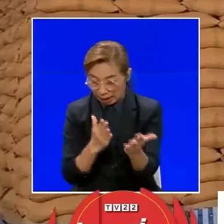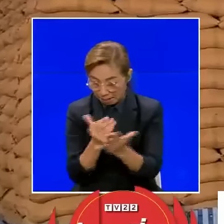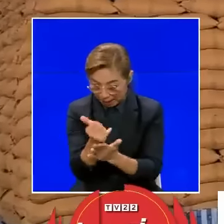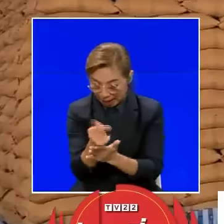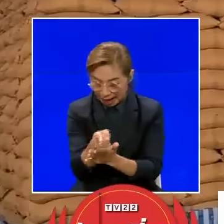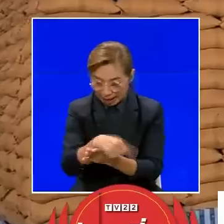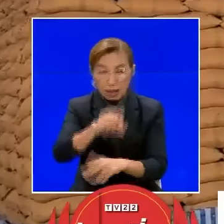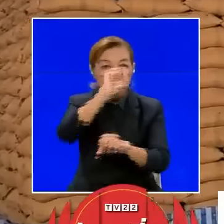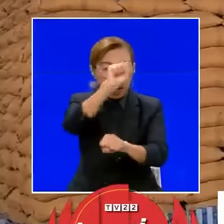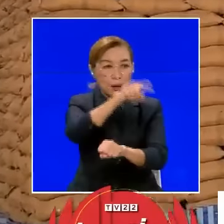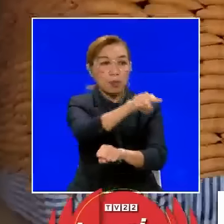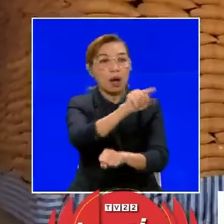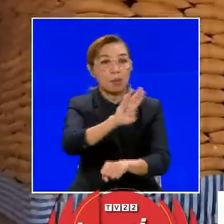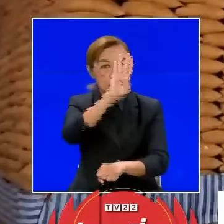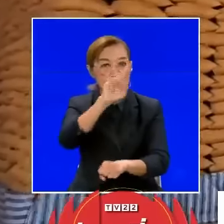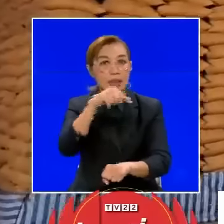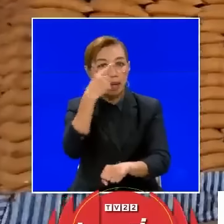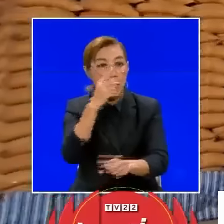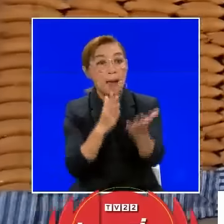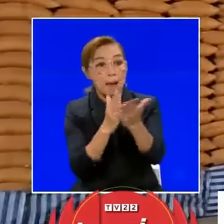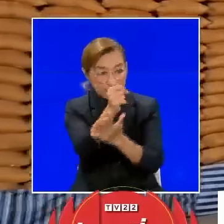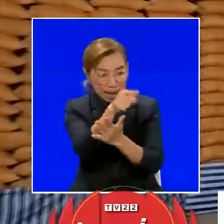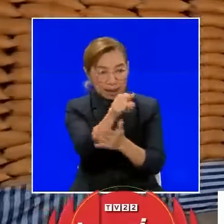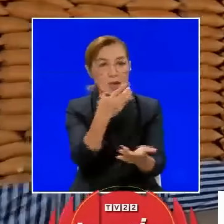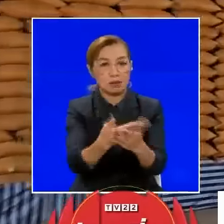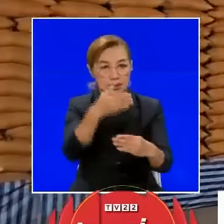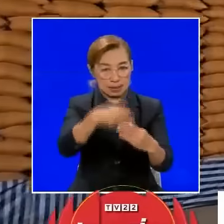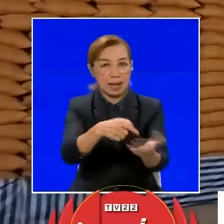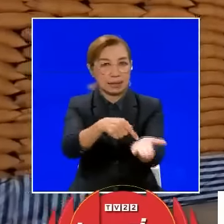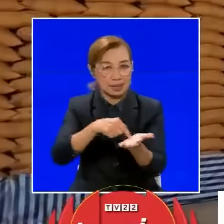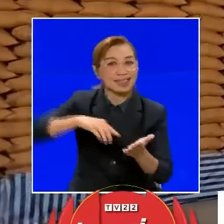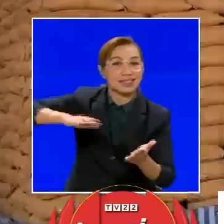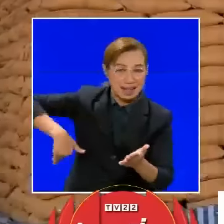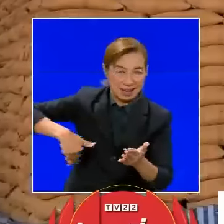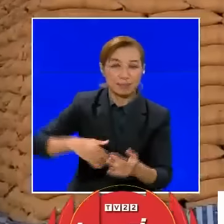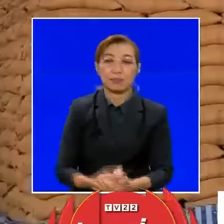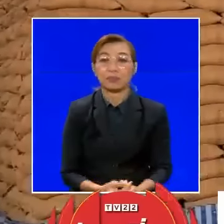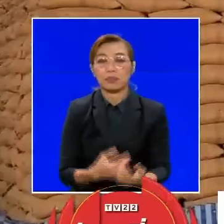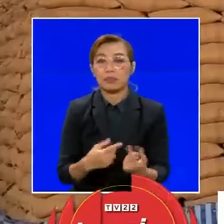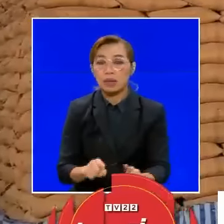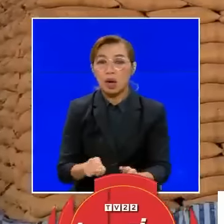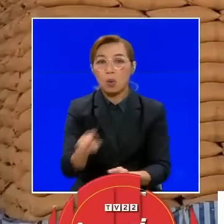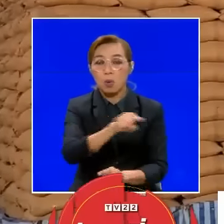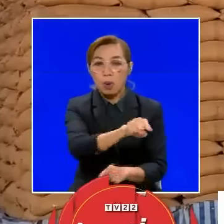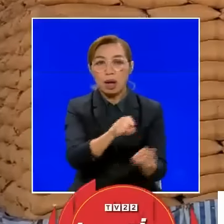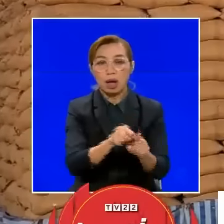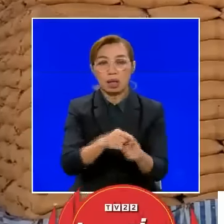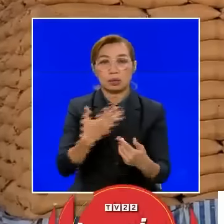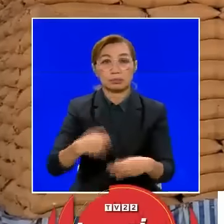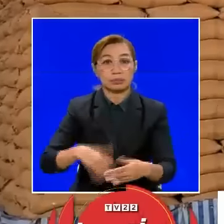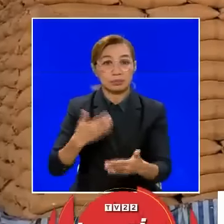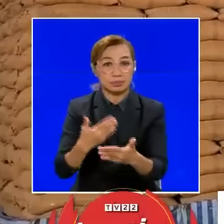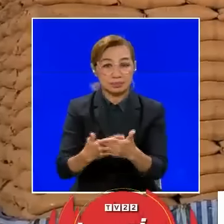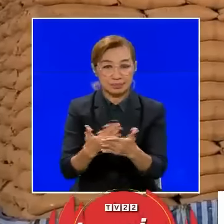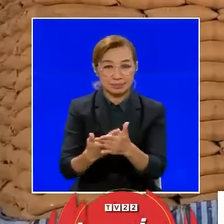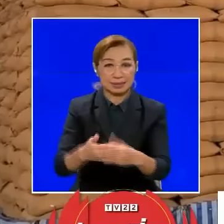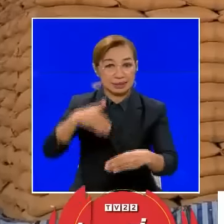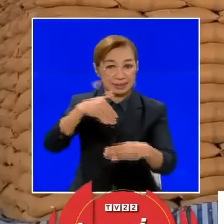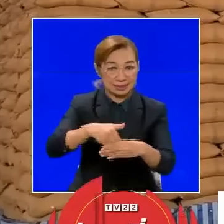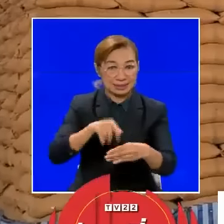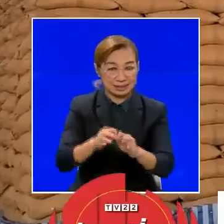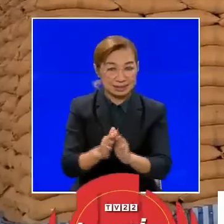ายชื่อผู้เสนอซื้อที่มีคุณสมบัติครบถ้วนต่อไปขณะที่การเปิดซองเสนอซื้อนั้นจะดำเนินการนะคะที่ห้องประชุ